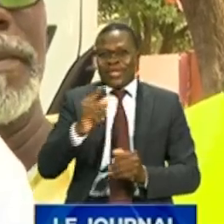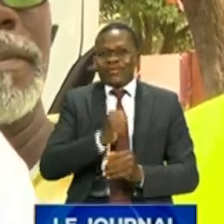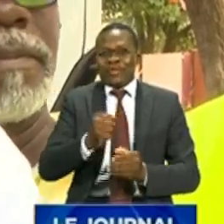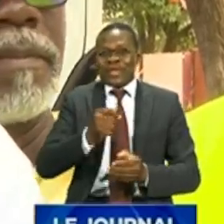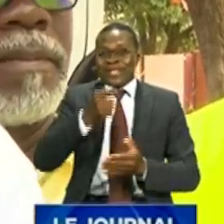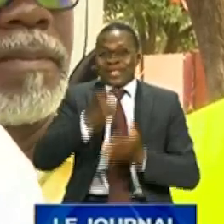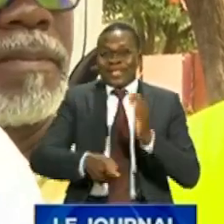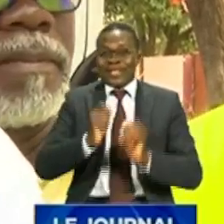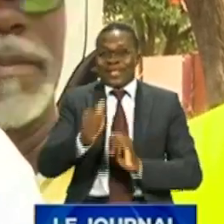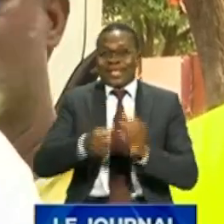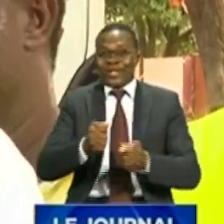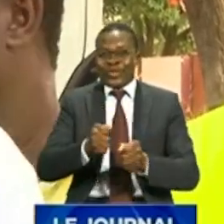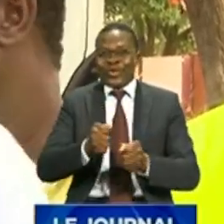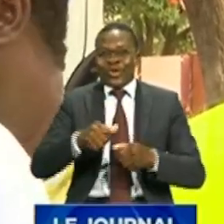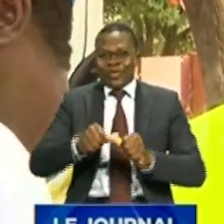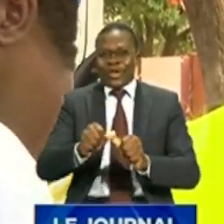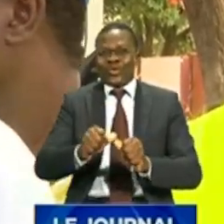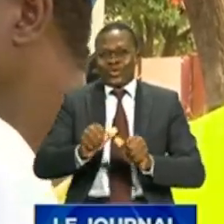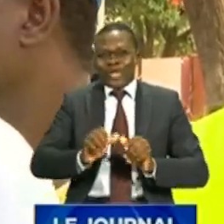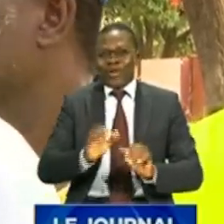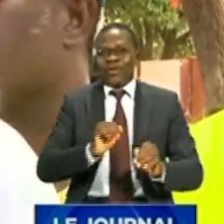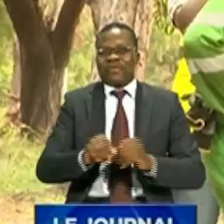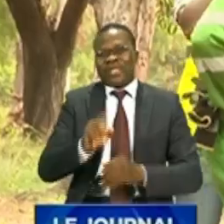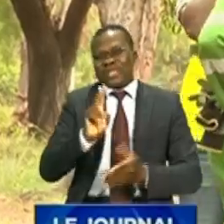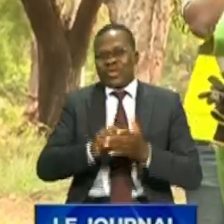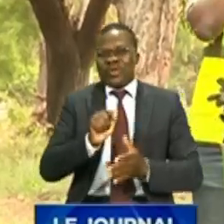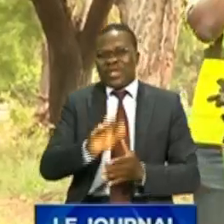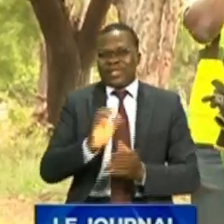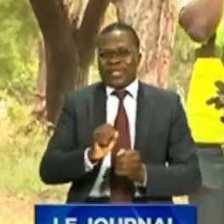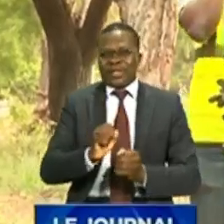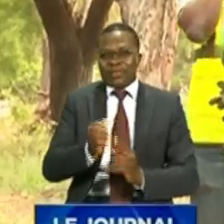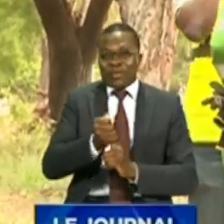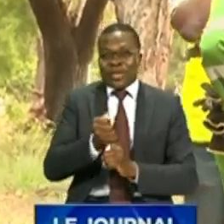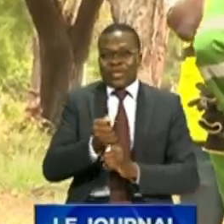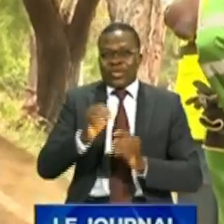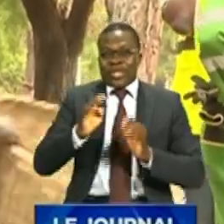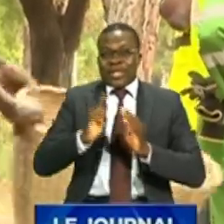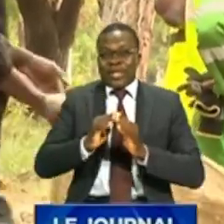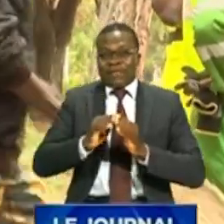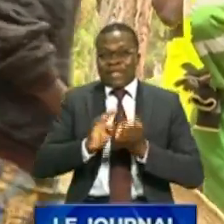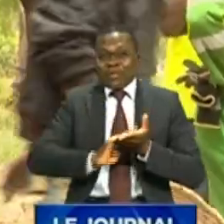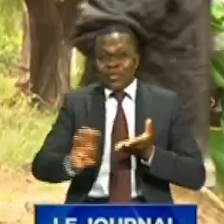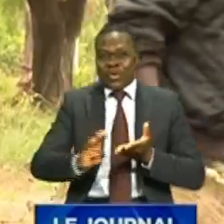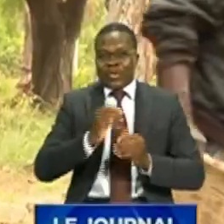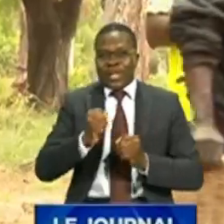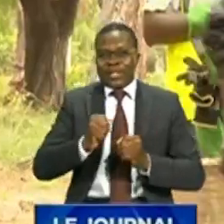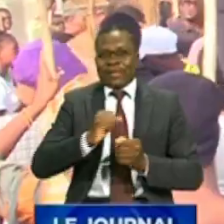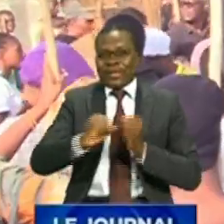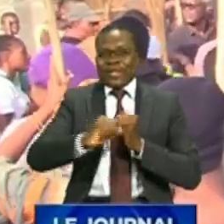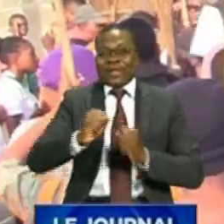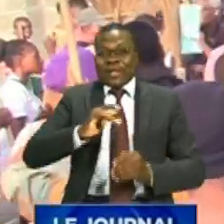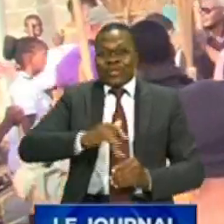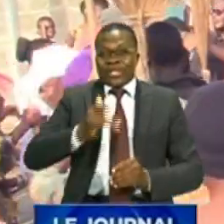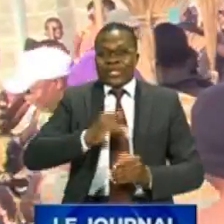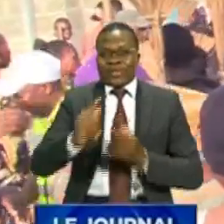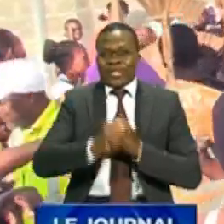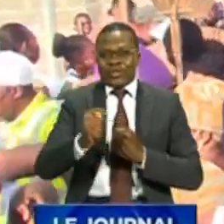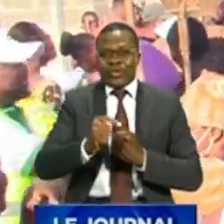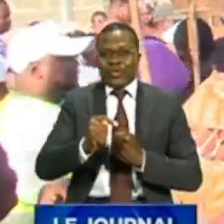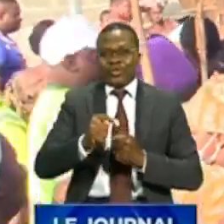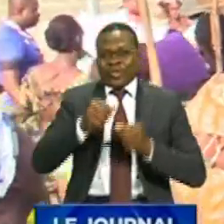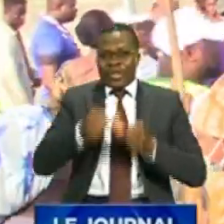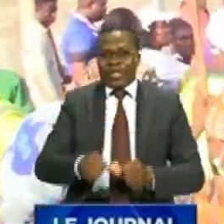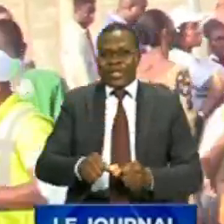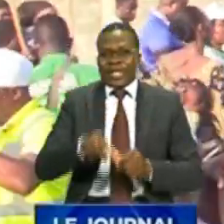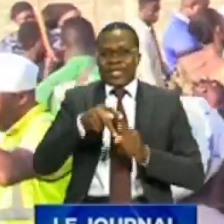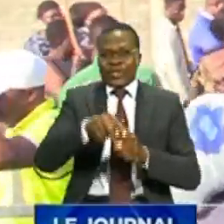lots. Et nous allons continuer à pérenniser ça d'ici en 2025. Maintenir les villes propres à travers les campagnes de sensibilisation reste